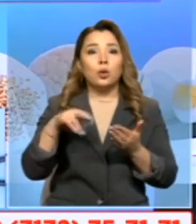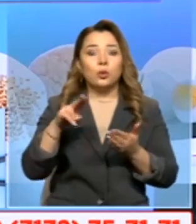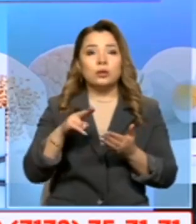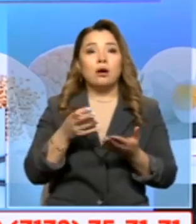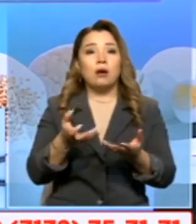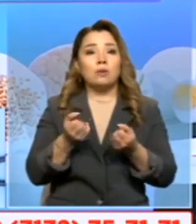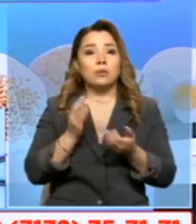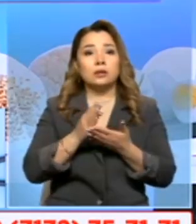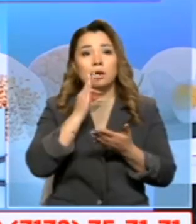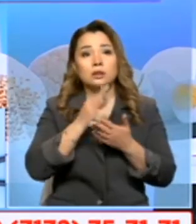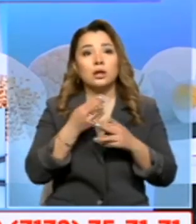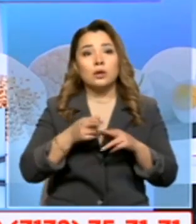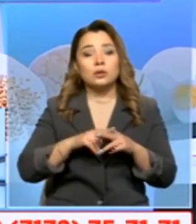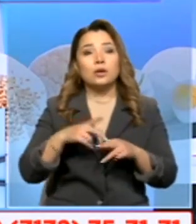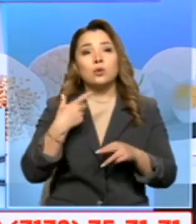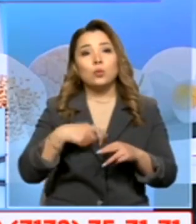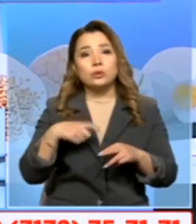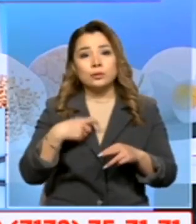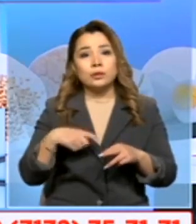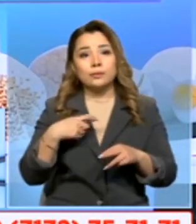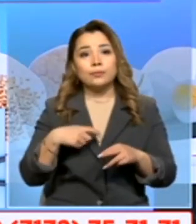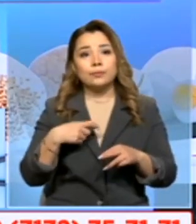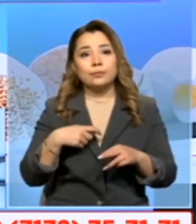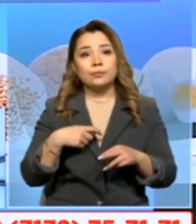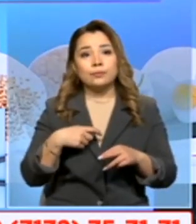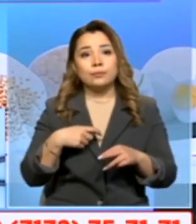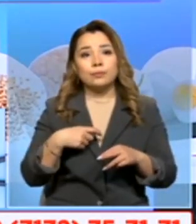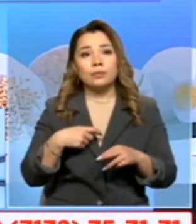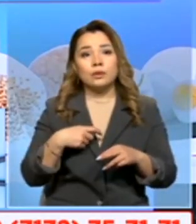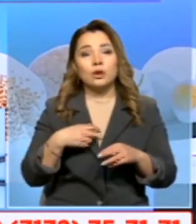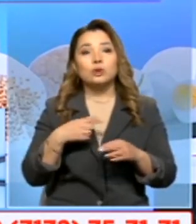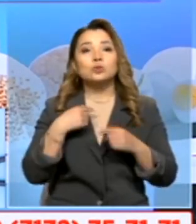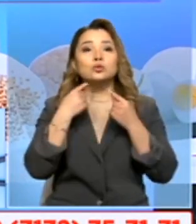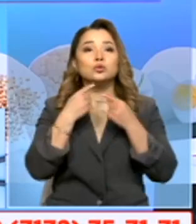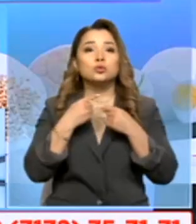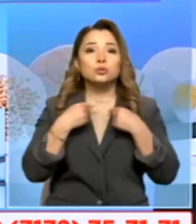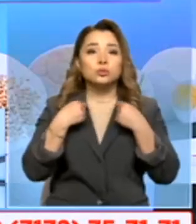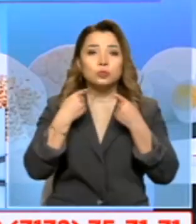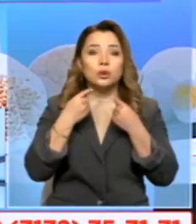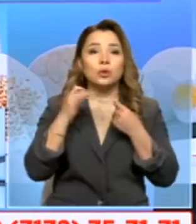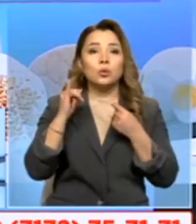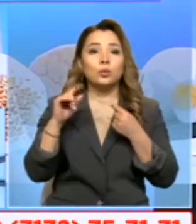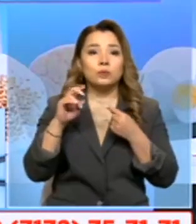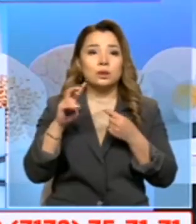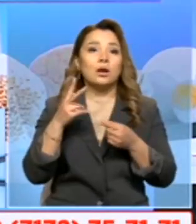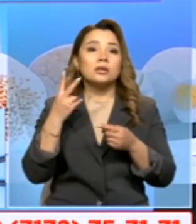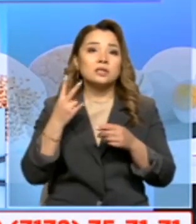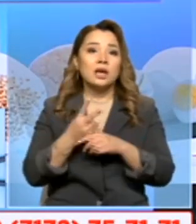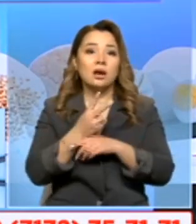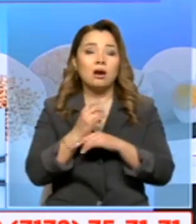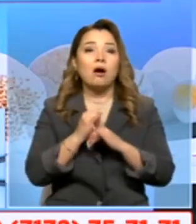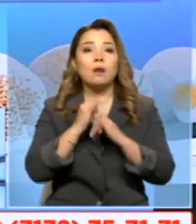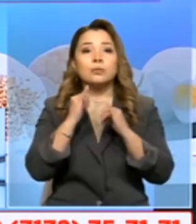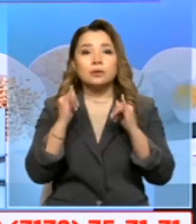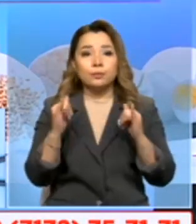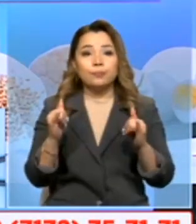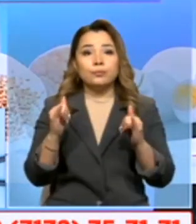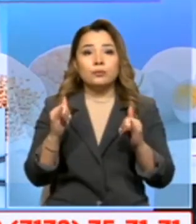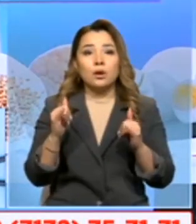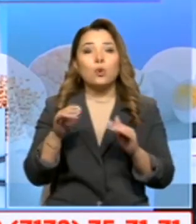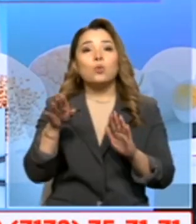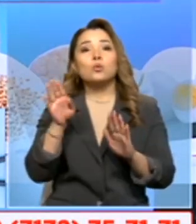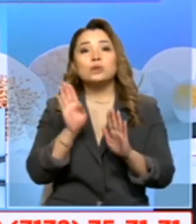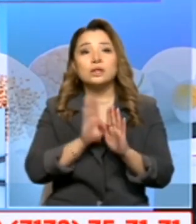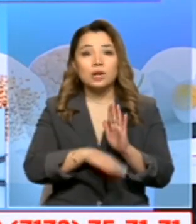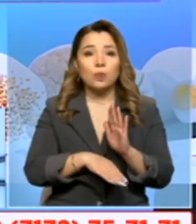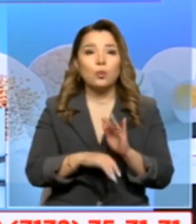қабылдайтын болатын болсақ, біз өзіміздің мынау түйіршіктерімізді, узелдарымызды екесе қабындырып,